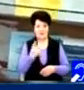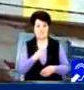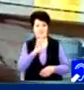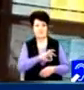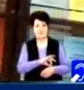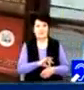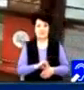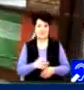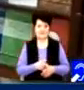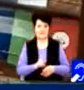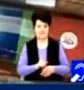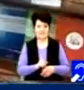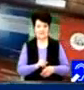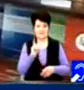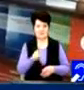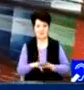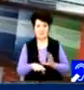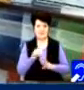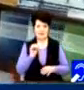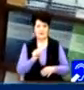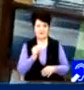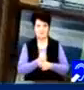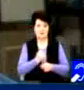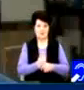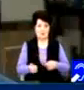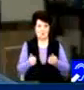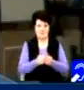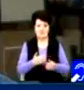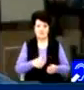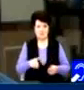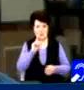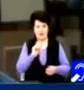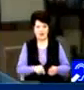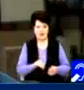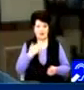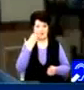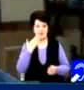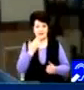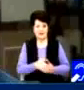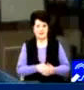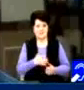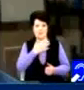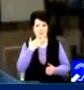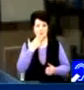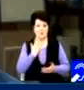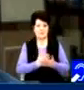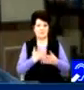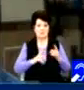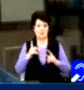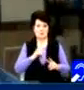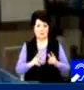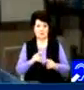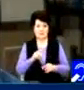mobilitate academică cel mai des Ok lucrăm cu vecinii noștri Ucraina și România plus avem studenți